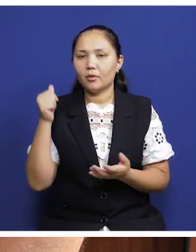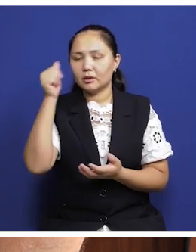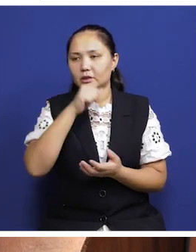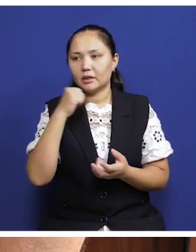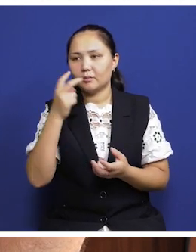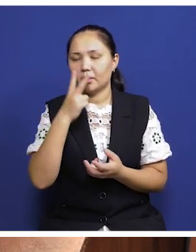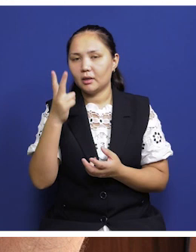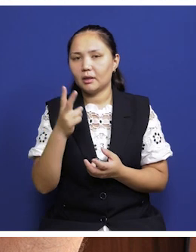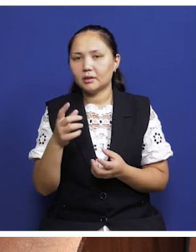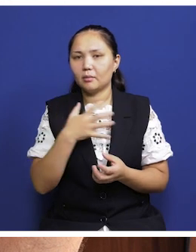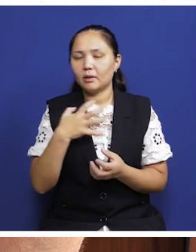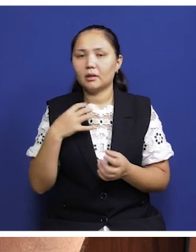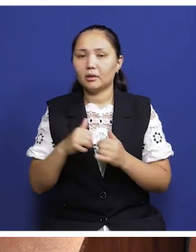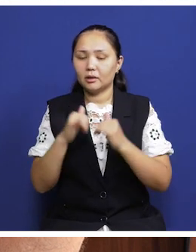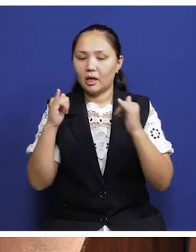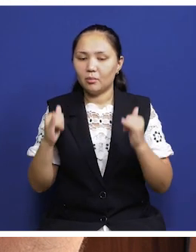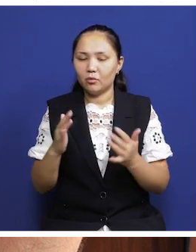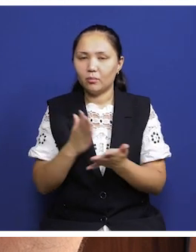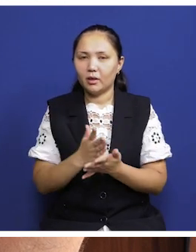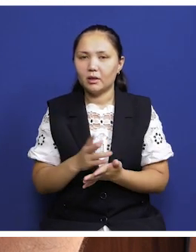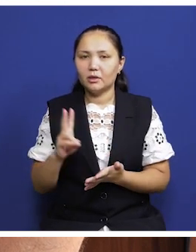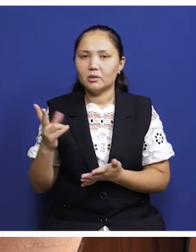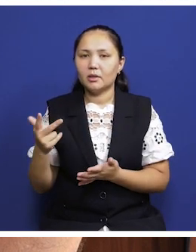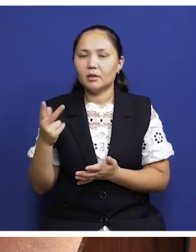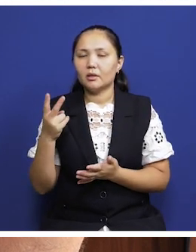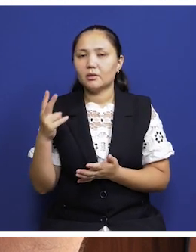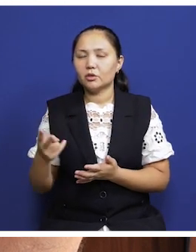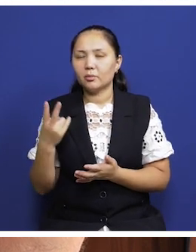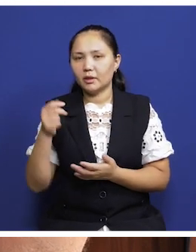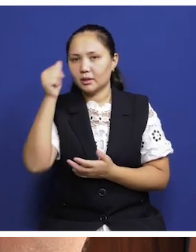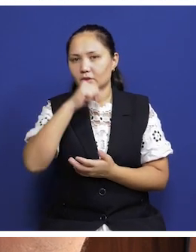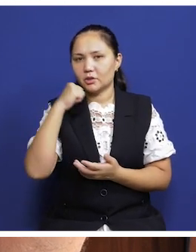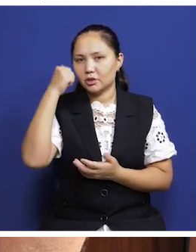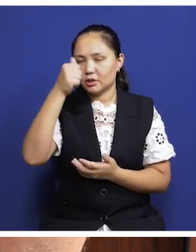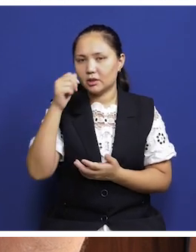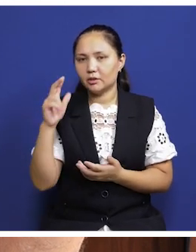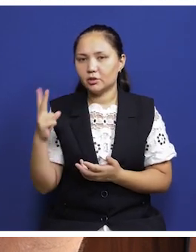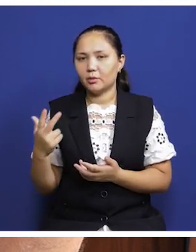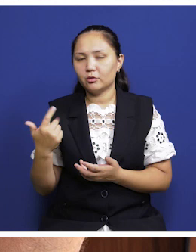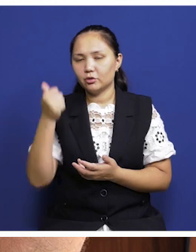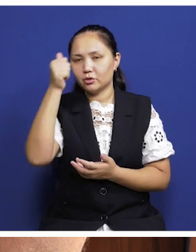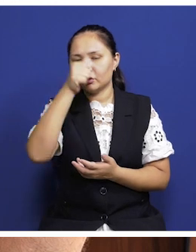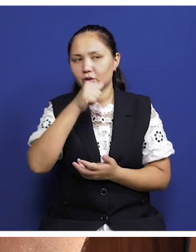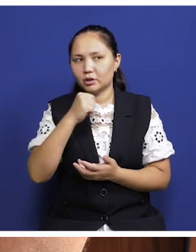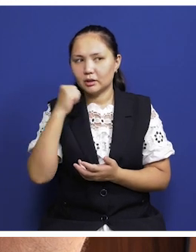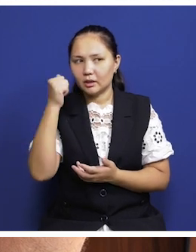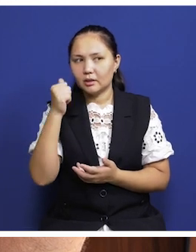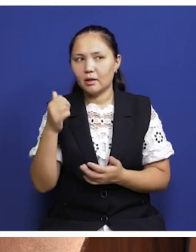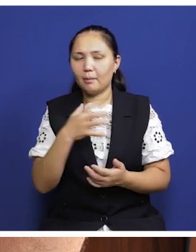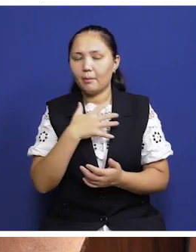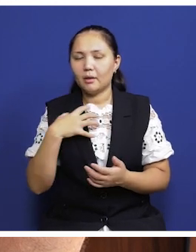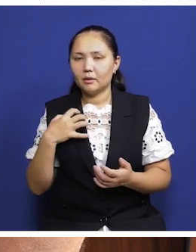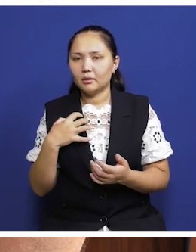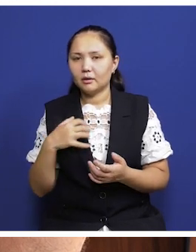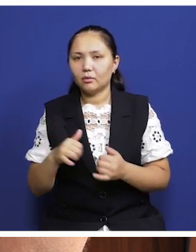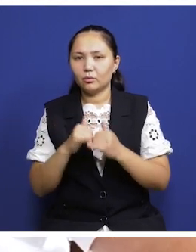жаңа малдың өсуі бар бізде. Біз осы 22-де де 23-тің бірінші жартысында да біз мал